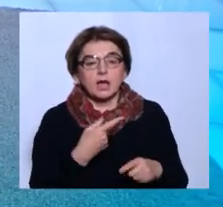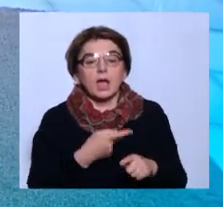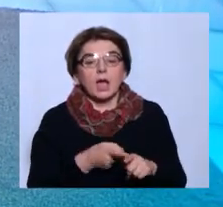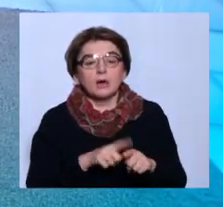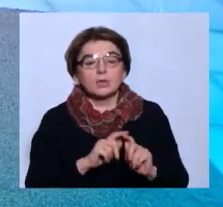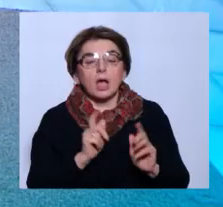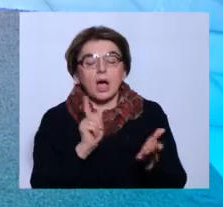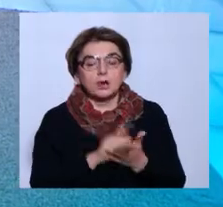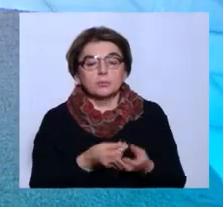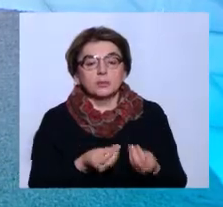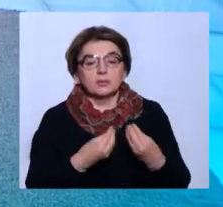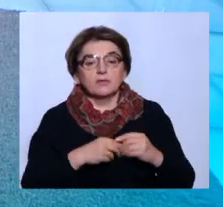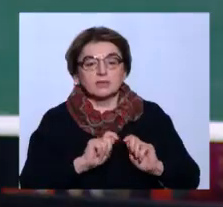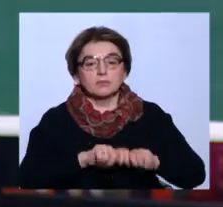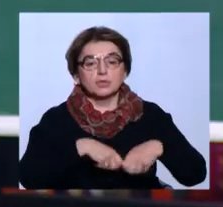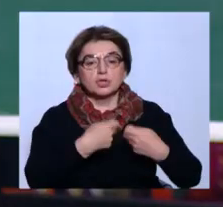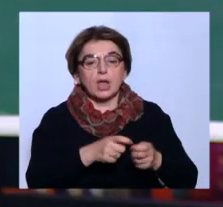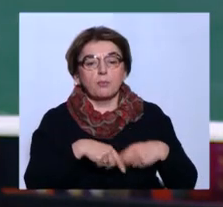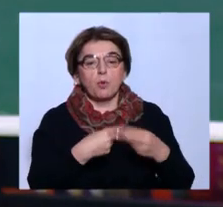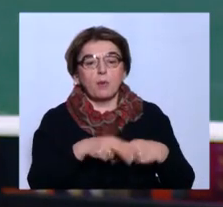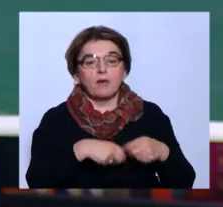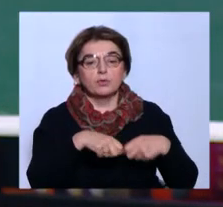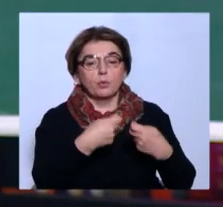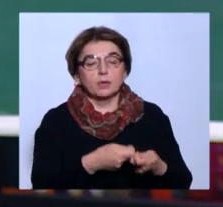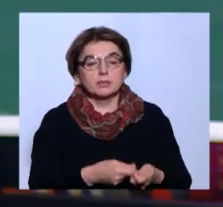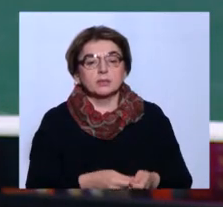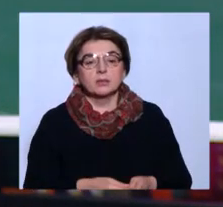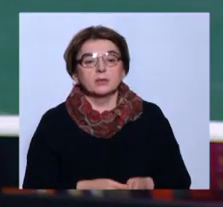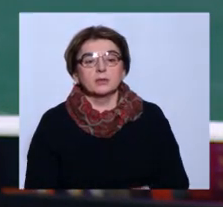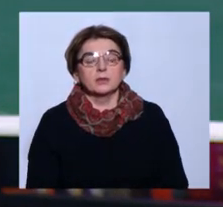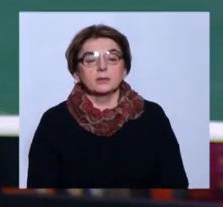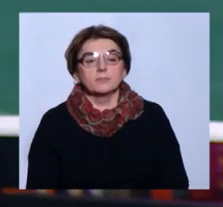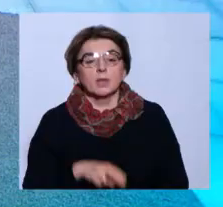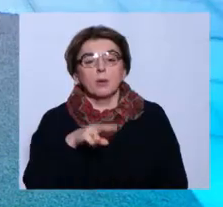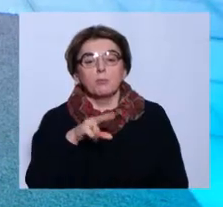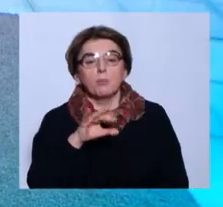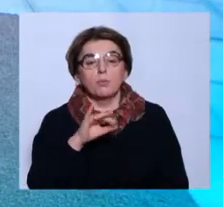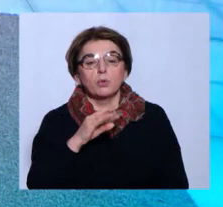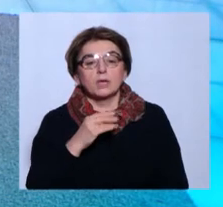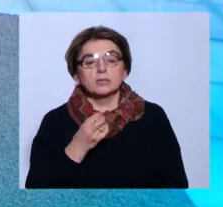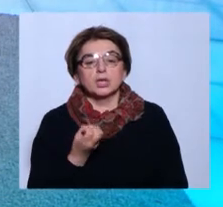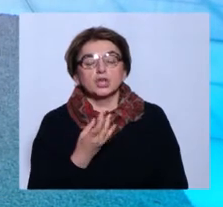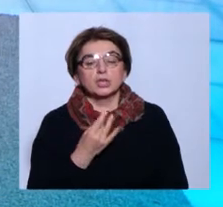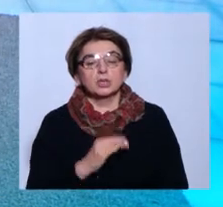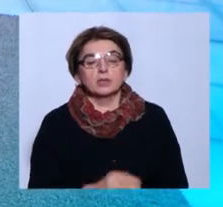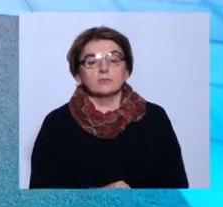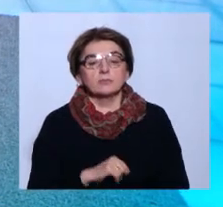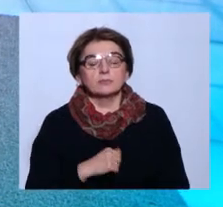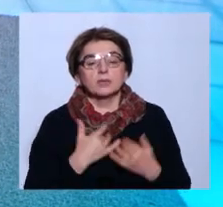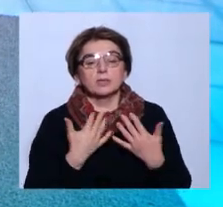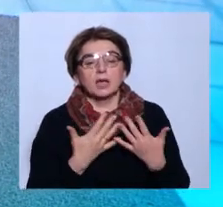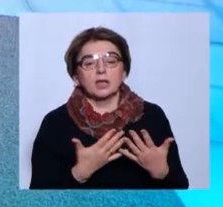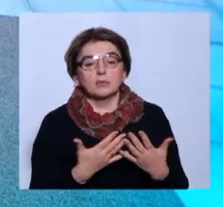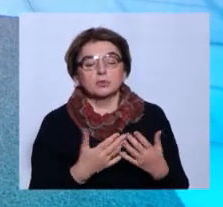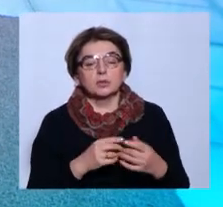ნაყოფიერ შთამომავლობას. ჯერ კიდევ პოპულაცია ესე იგი, თანამედროვე